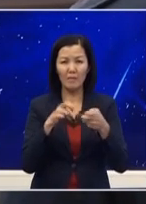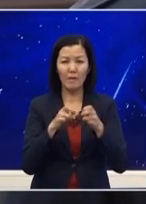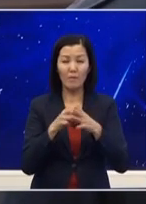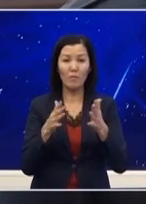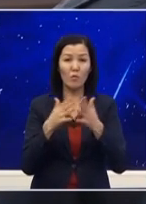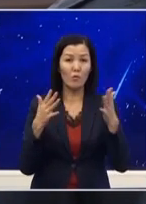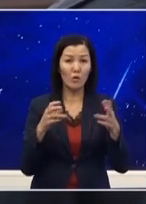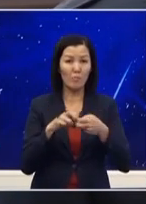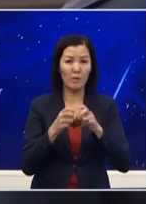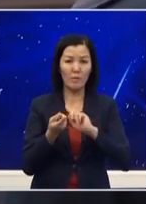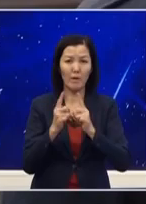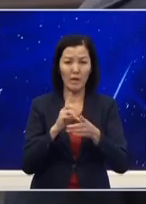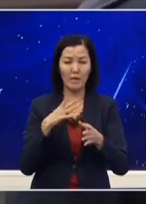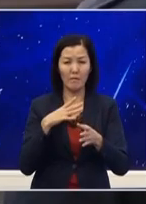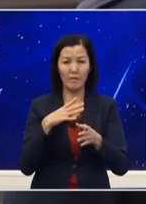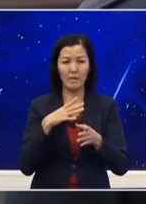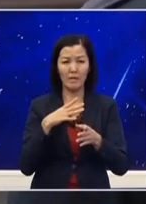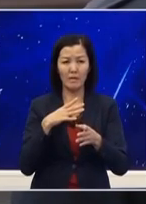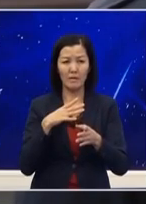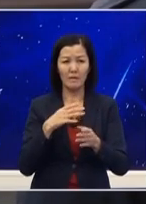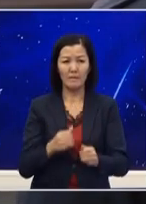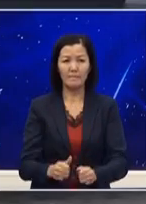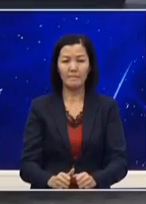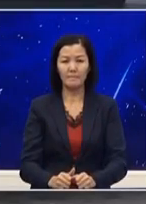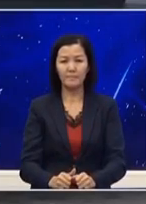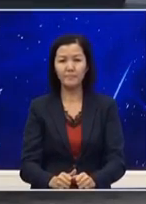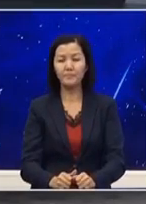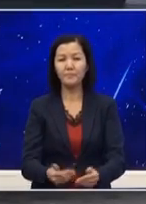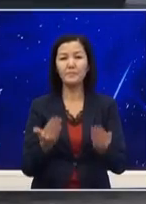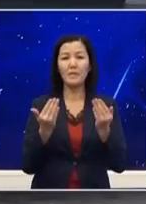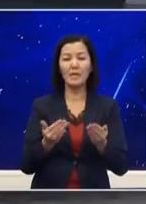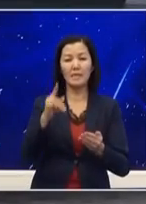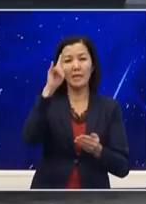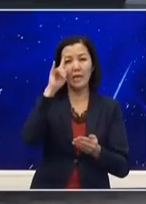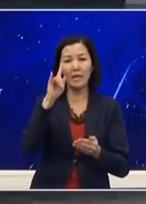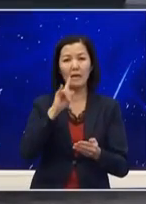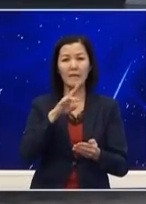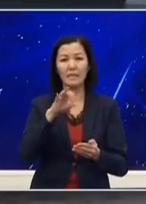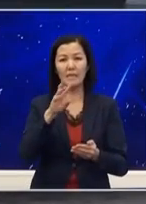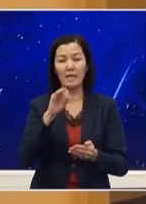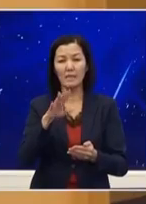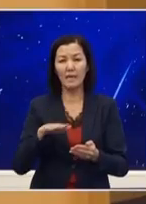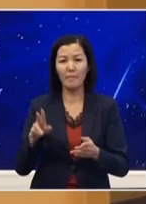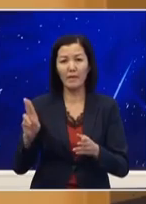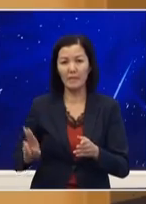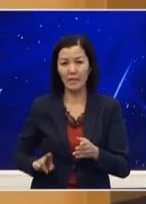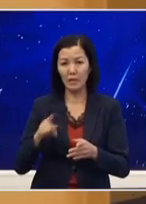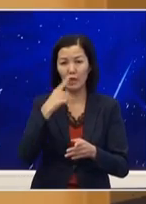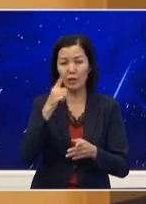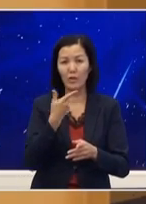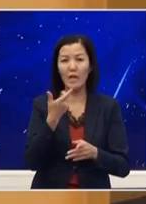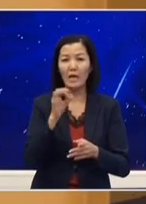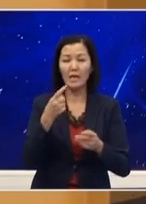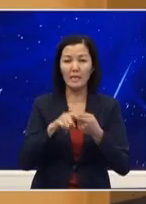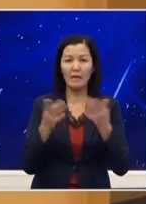бір екі құжат үшін көп мәселелер қол ұстайтын жағдайлар болады. Қазтрансгаз аймақ директорының айтуынша, кей тұтынушылар табиғи газ желісін